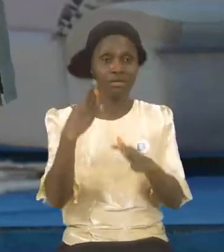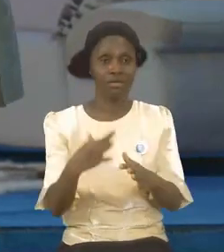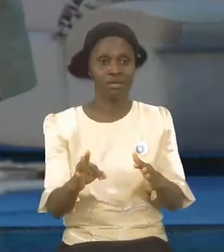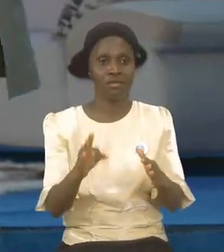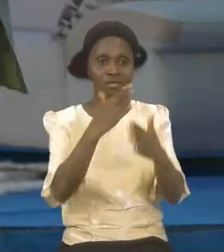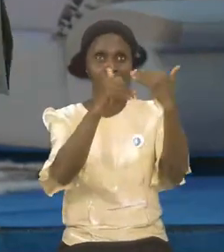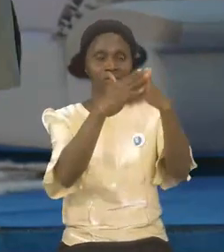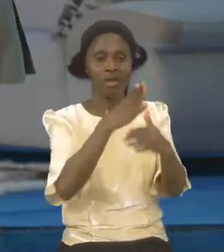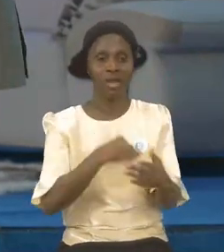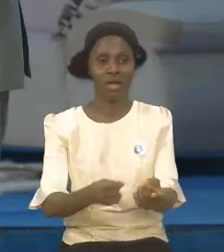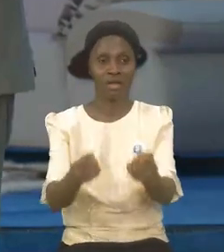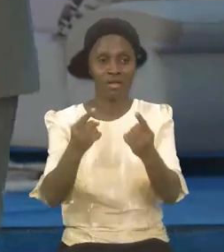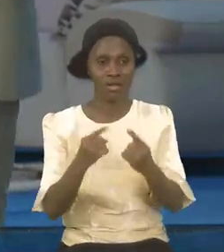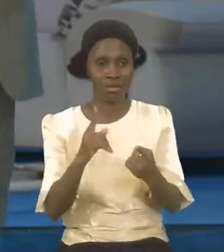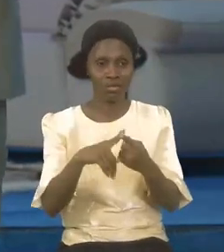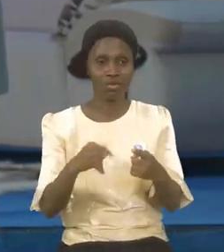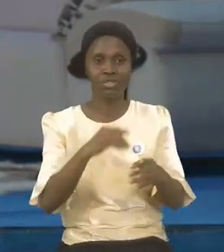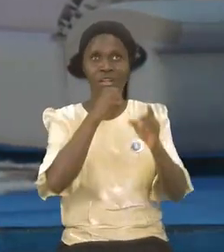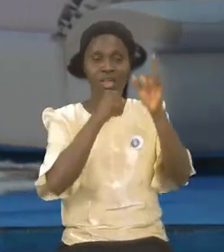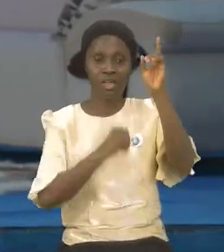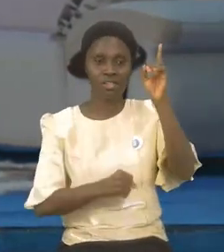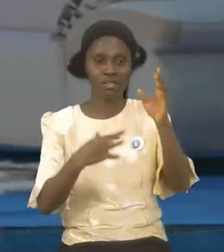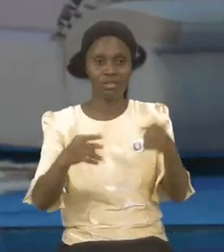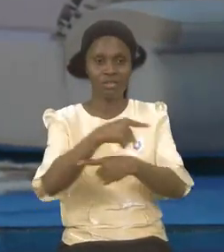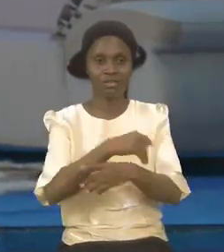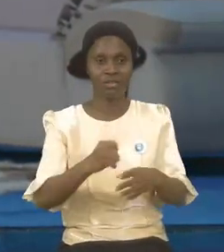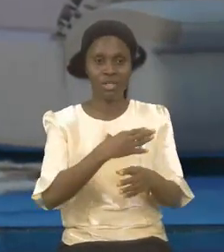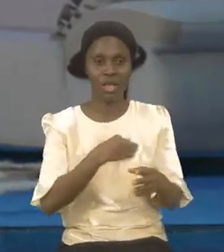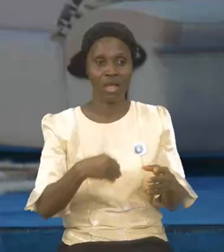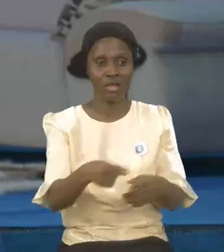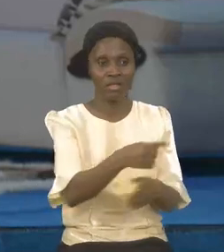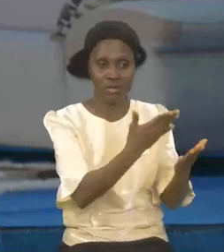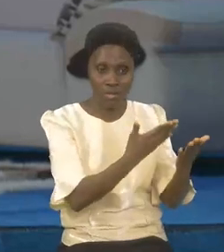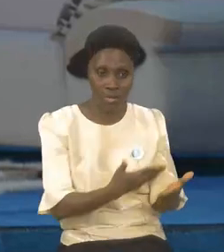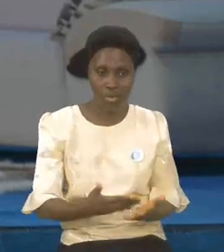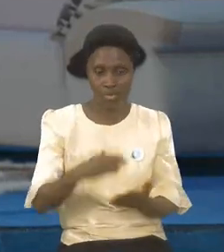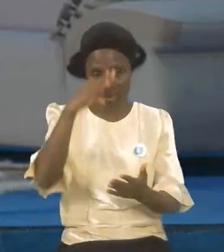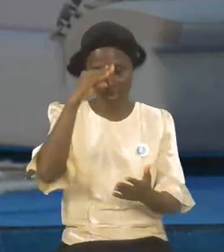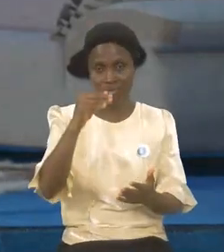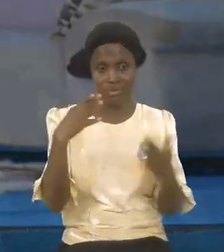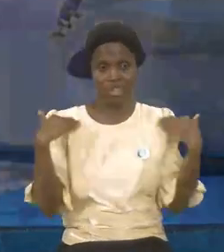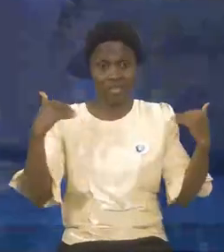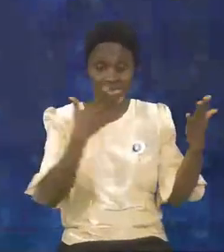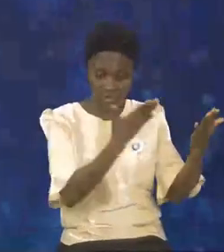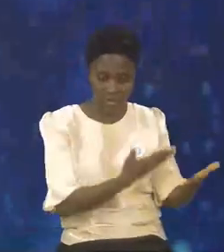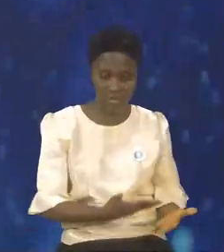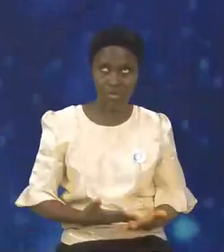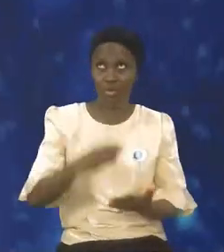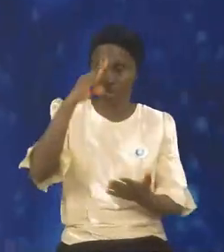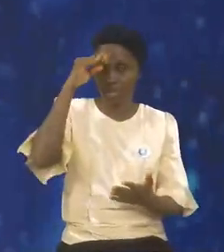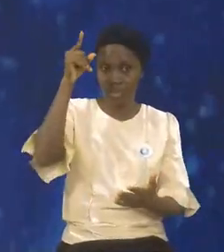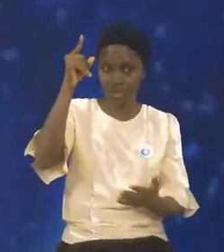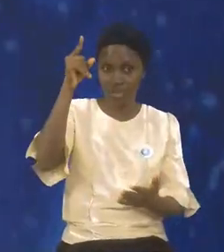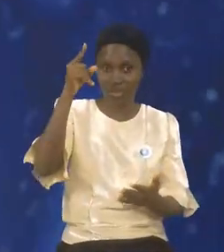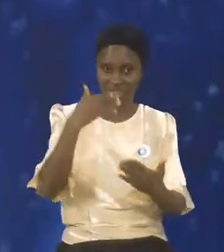à un fils de l'homme. Il s'avança vers l'ancien des jours, et on le fit approcher